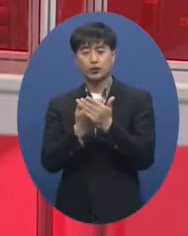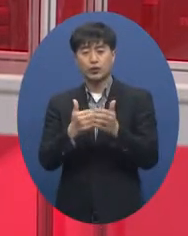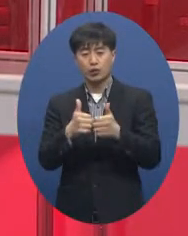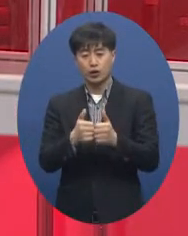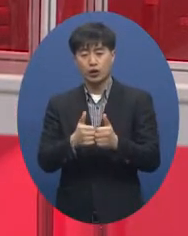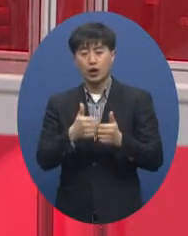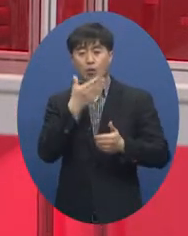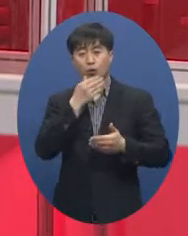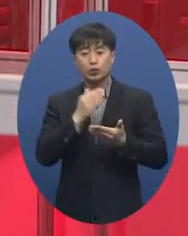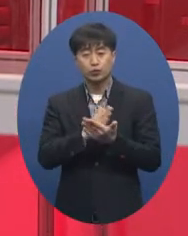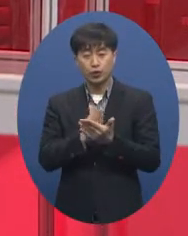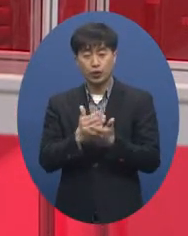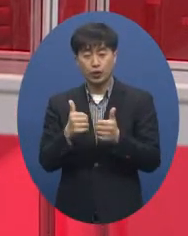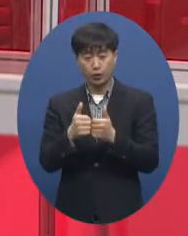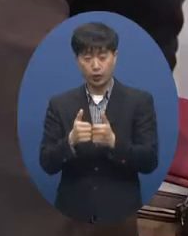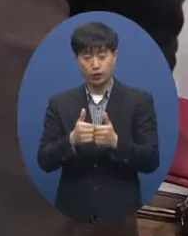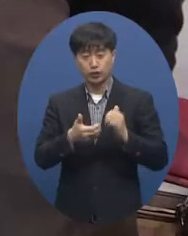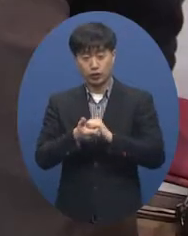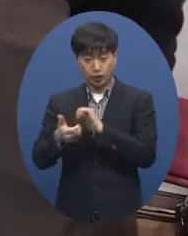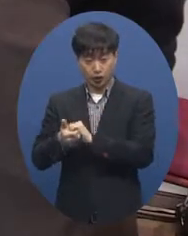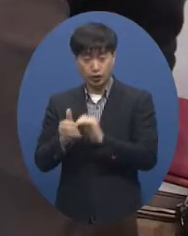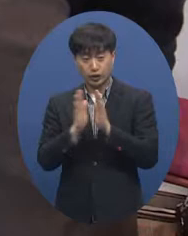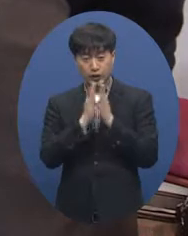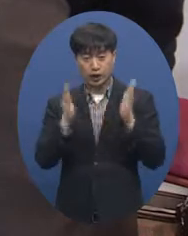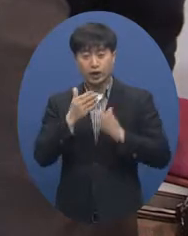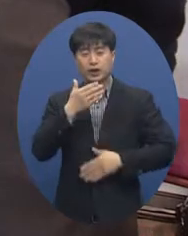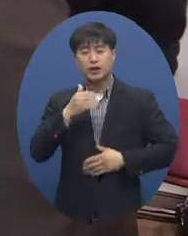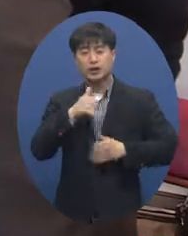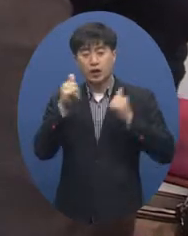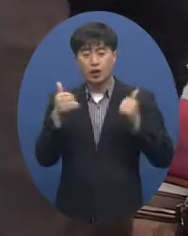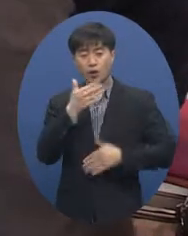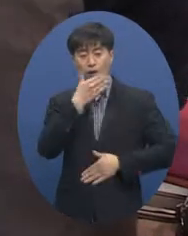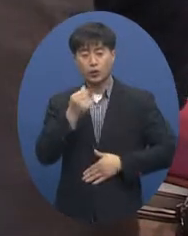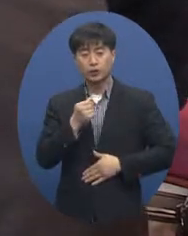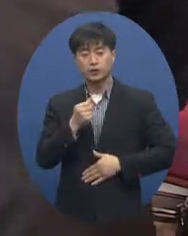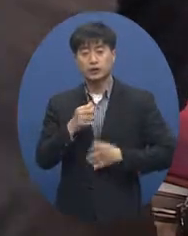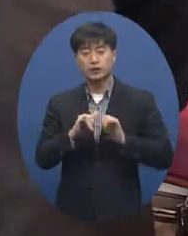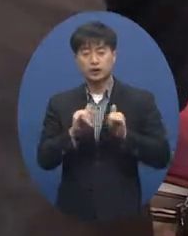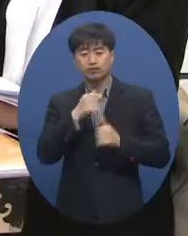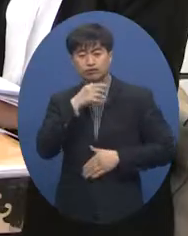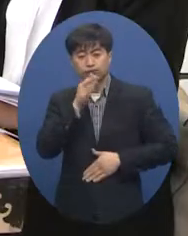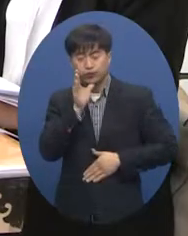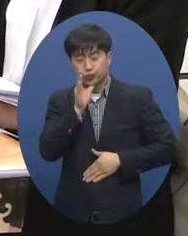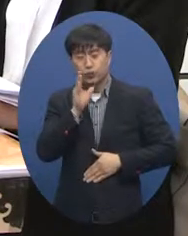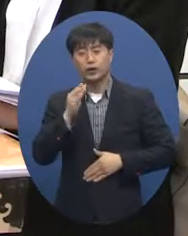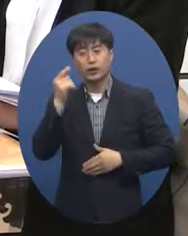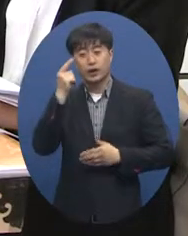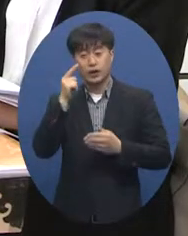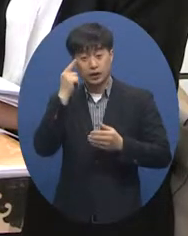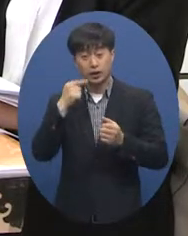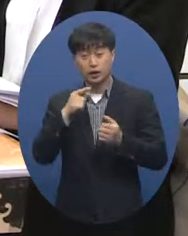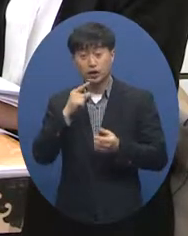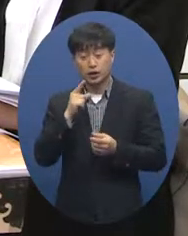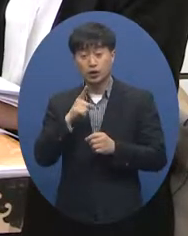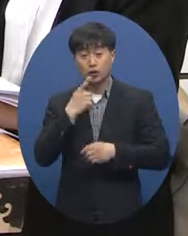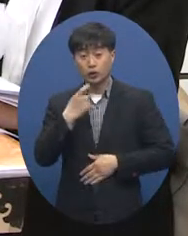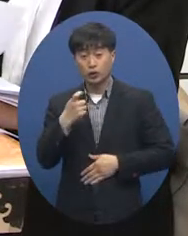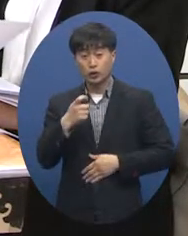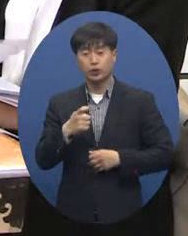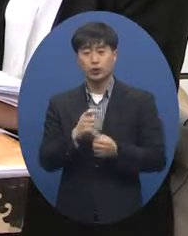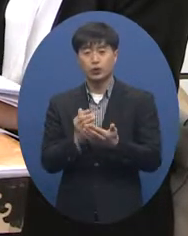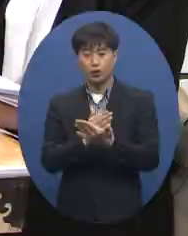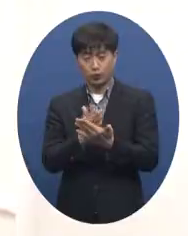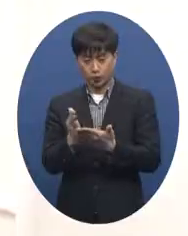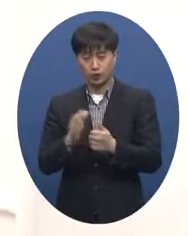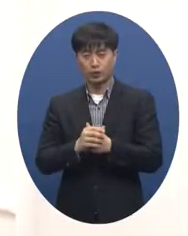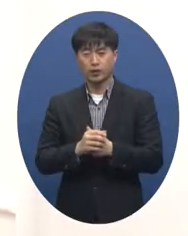토론회를 정례적으로 열고 사회복지와 인구 고령화 대응 관련 정책과 이론을 공유합니다. 경기도는 중국 경제 빅3로 불리는